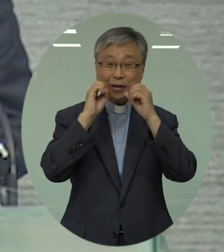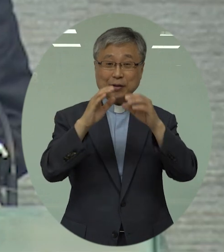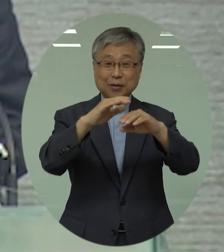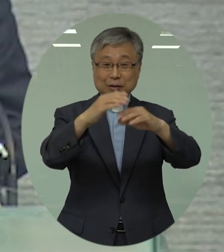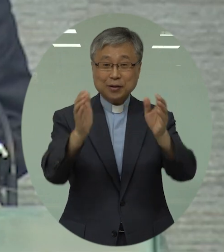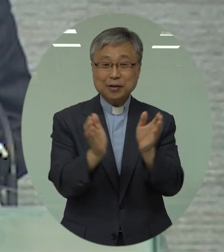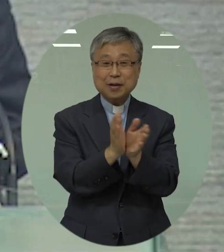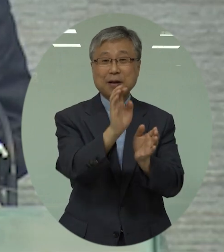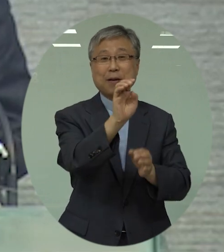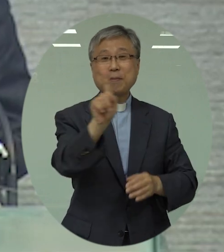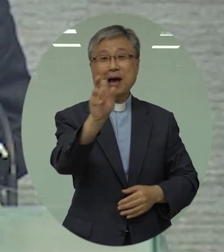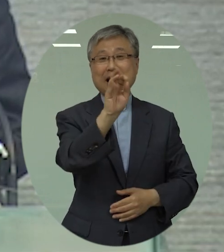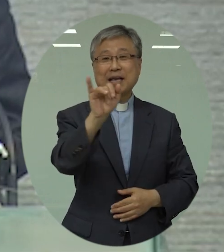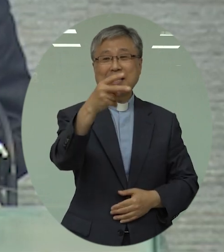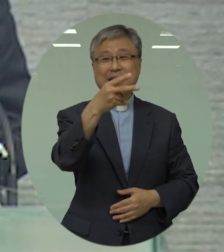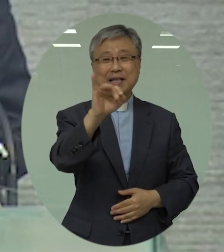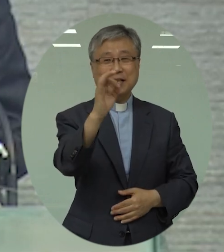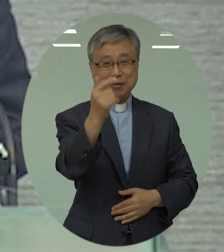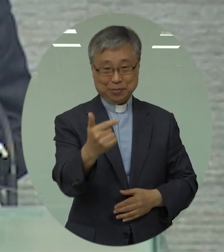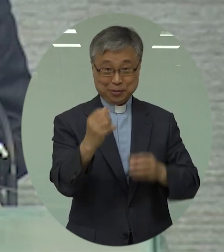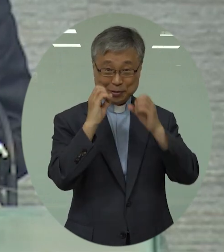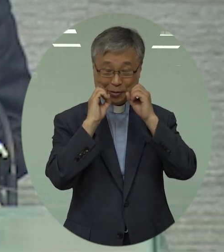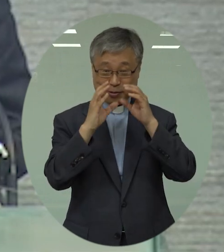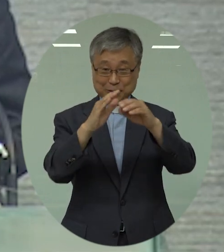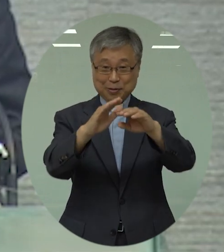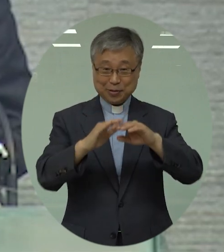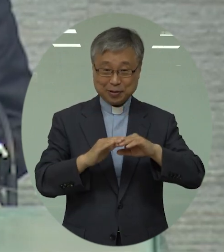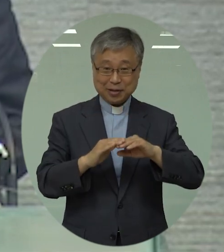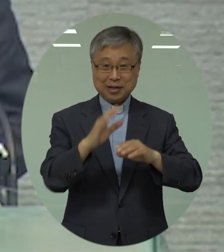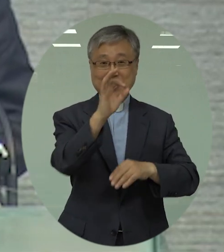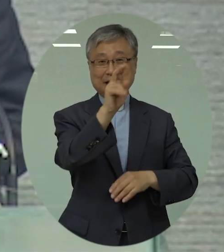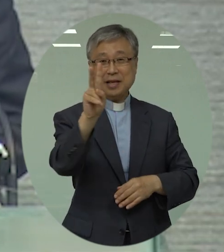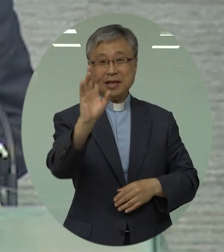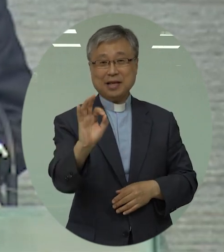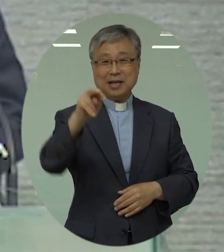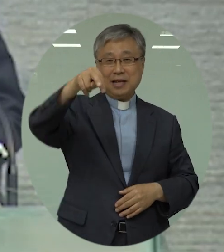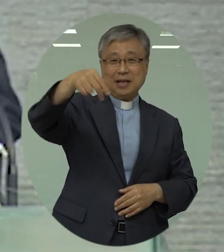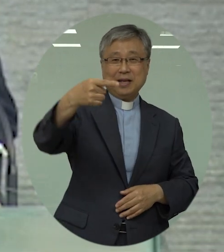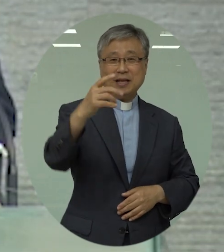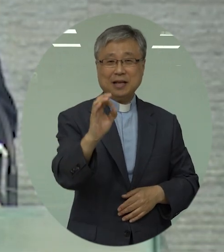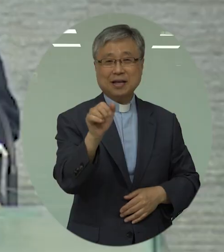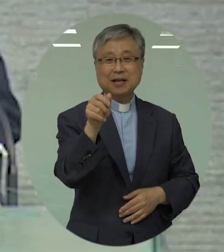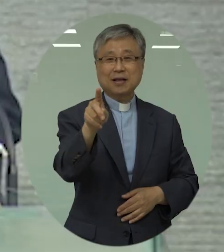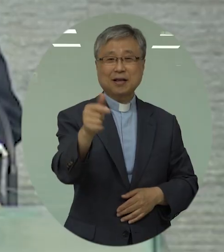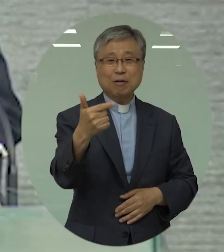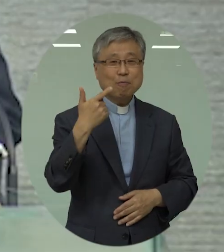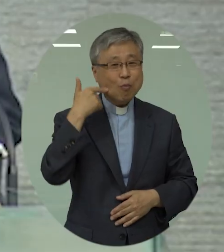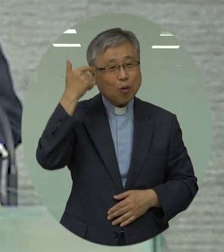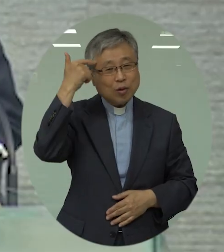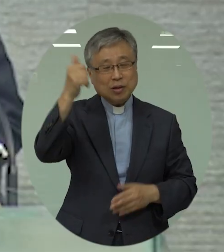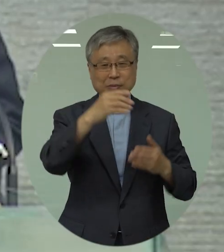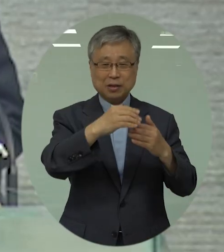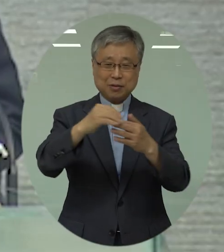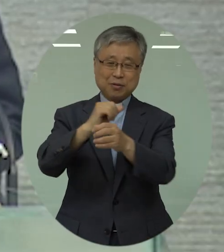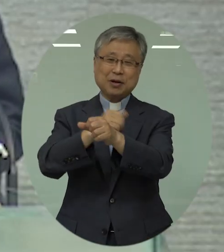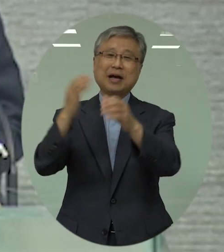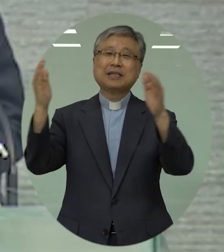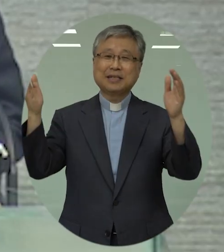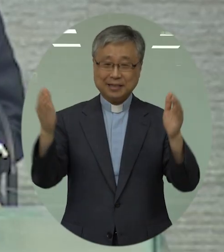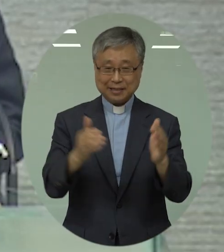가운데 파이디온 선교회가 있었죠. 양승헌 목사님이 한참 인도하시고 그랬죠. 네, 파이디온,